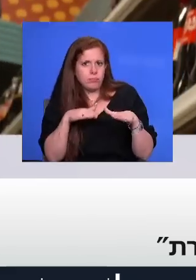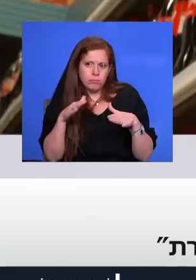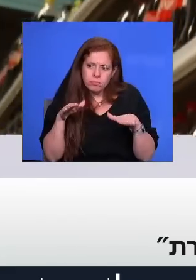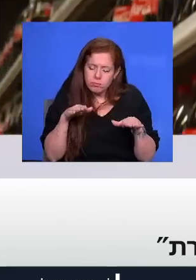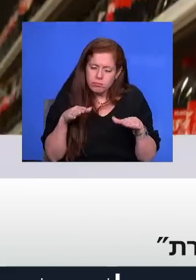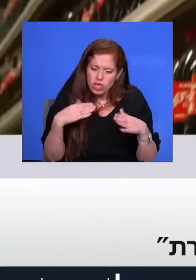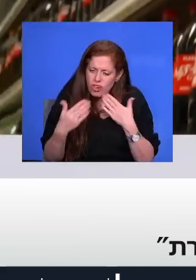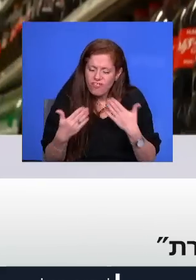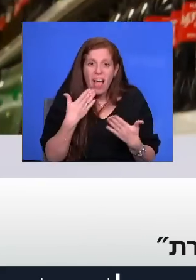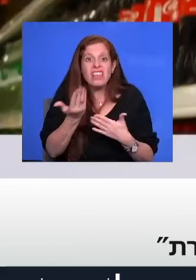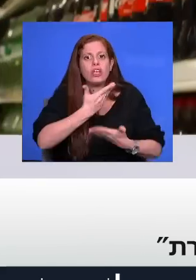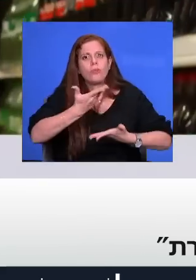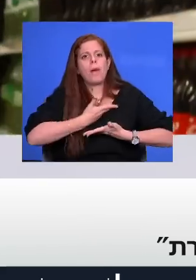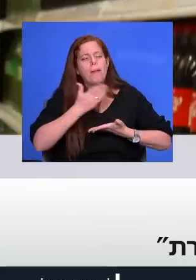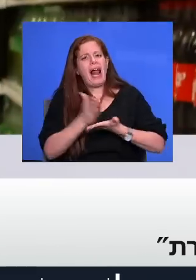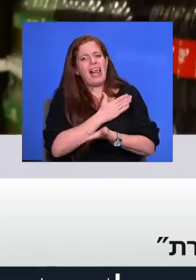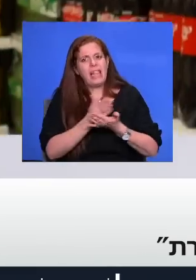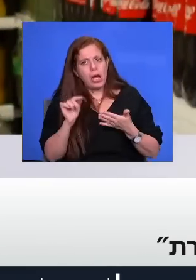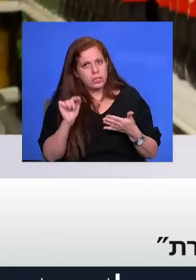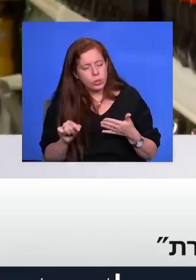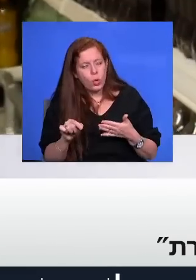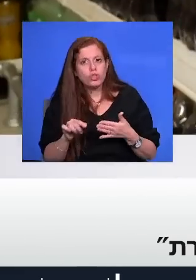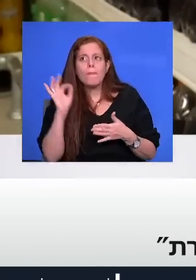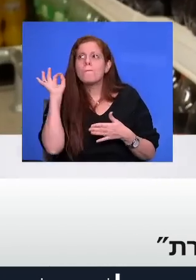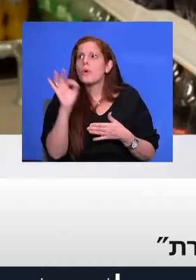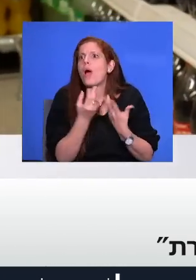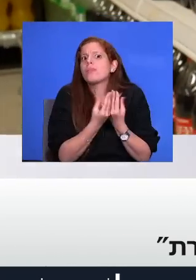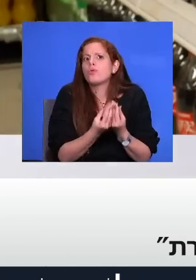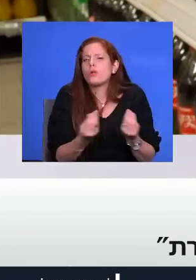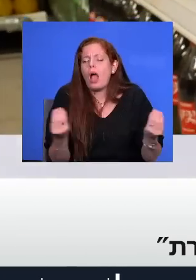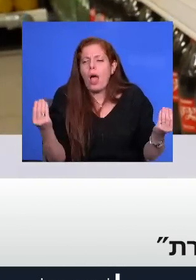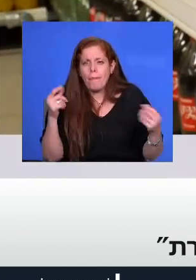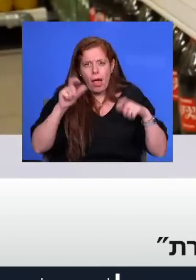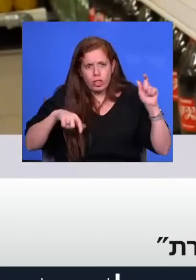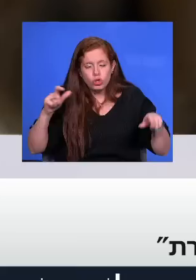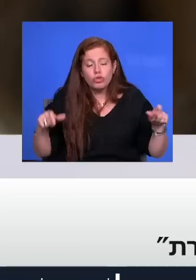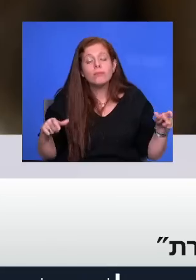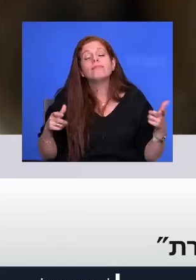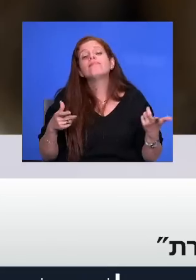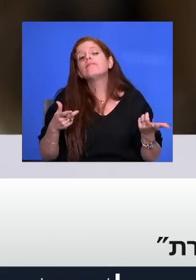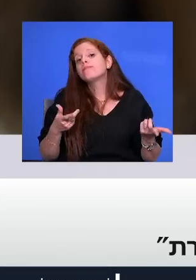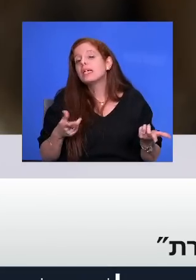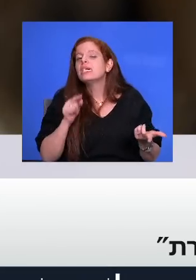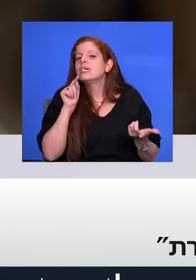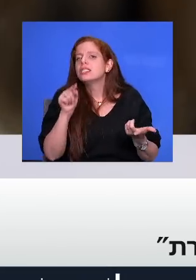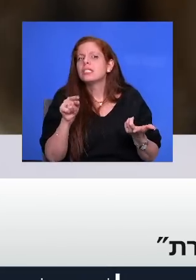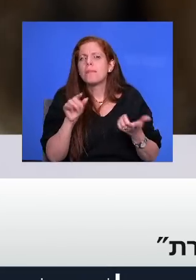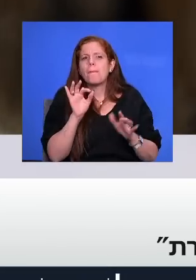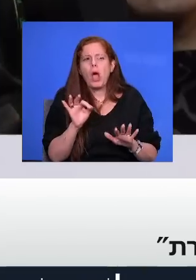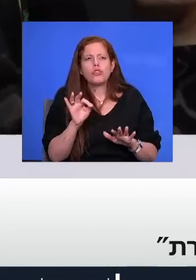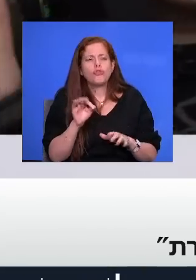החלטה כזאת, ושפוגעת בכל כך הרבה, באוכלוסייה כל כך גדולה ונרחבת. זו דריסה של כל